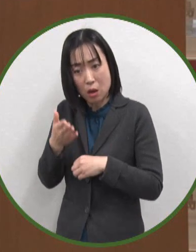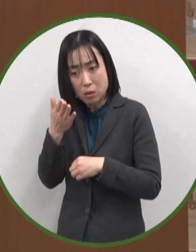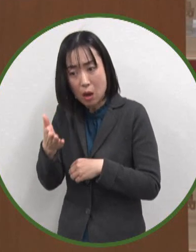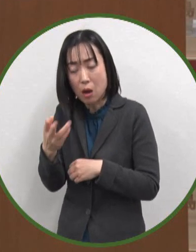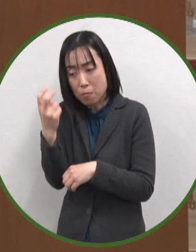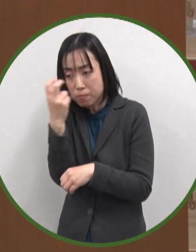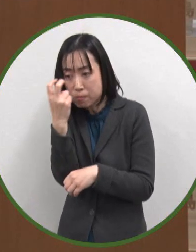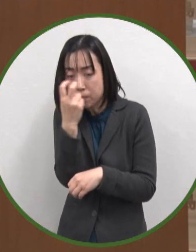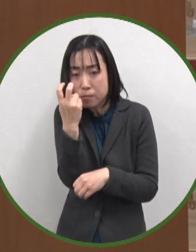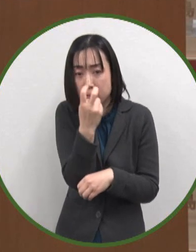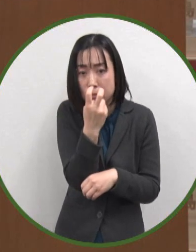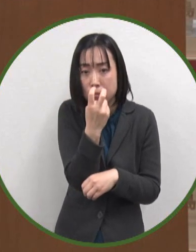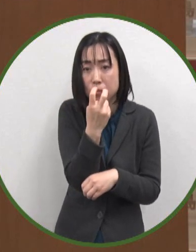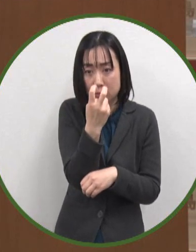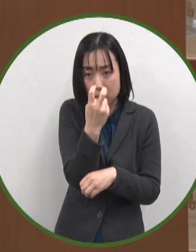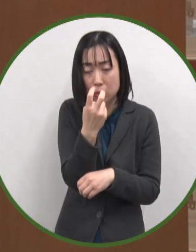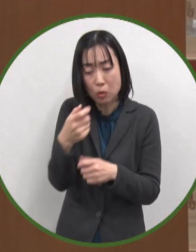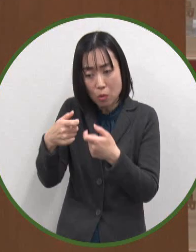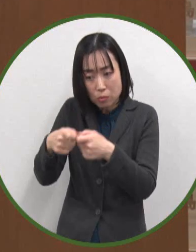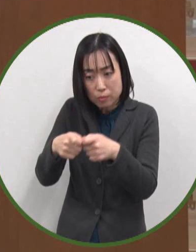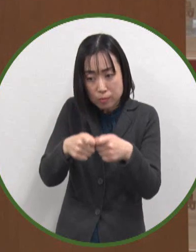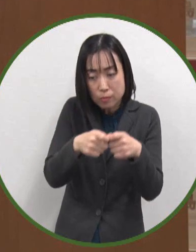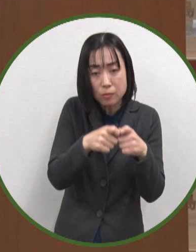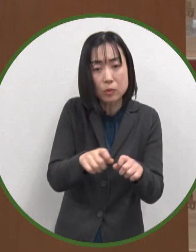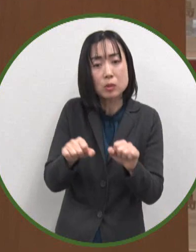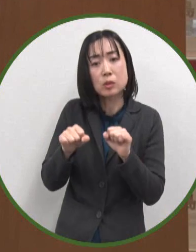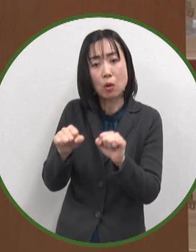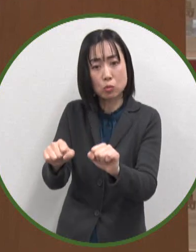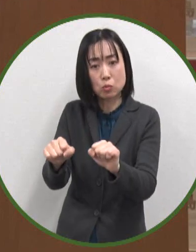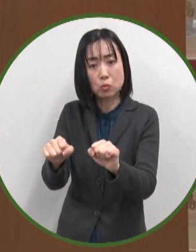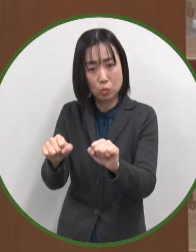というですね、ことを、